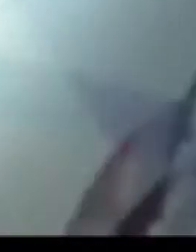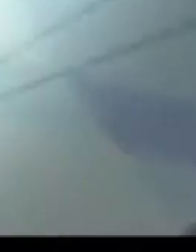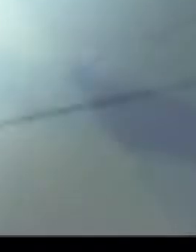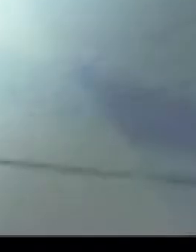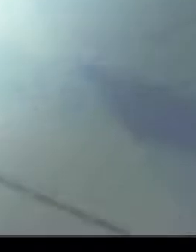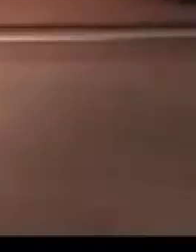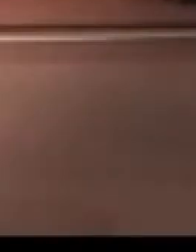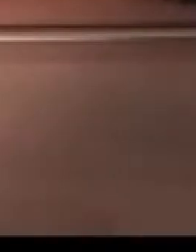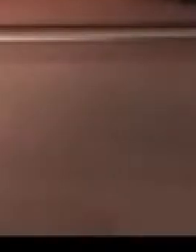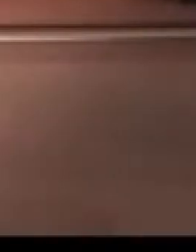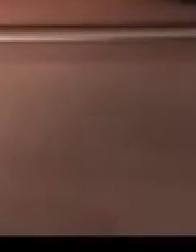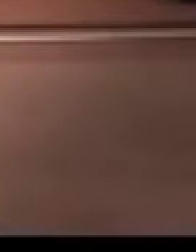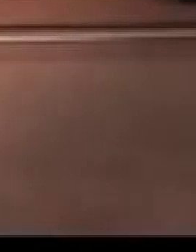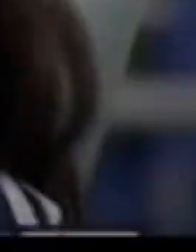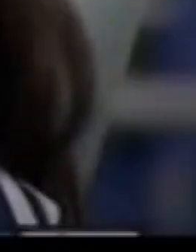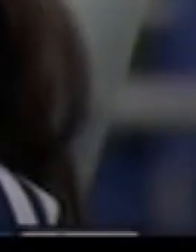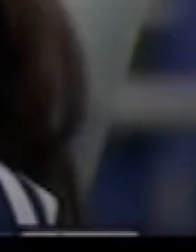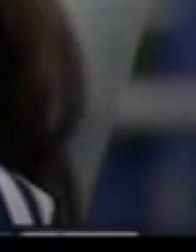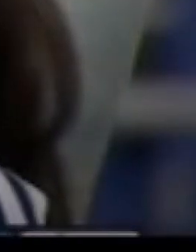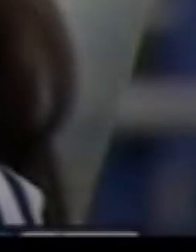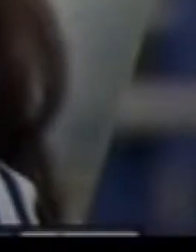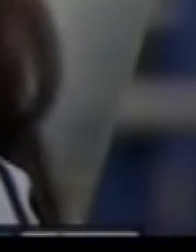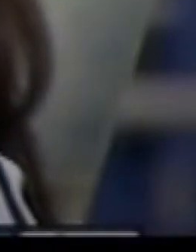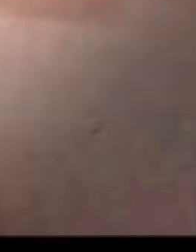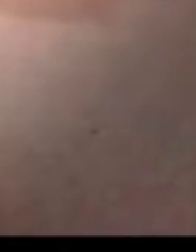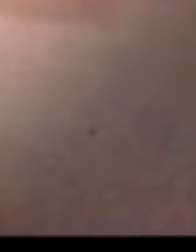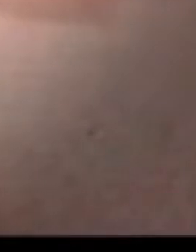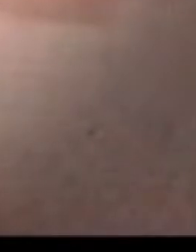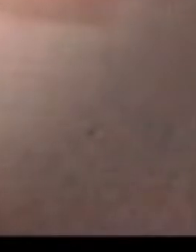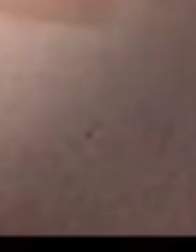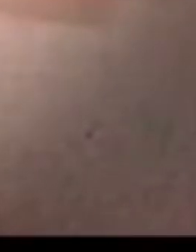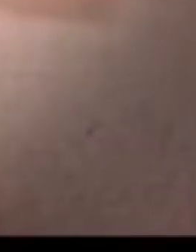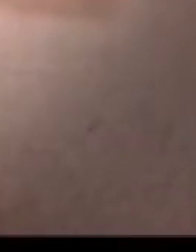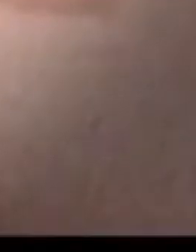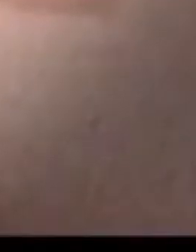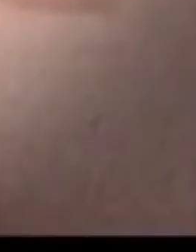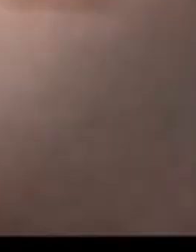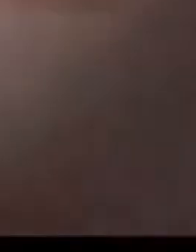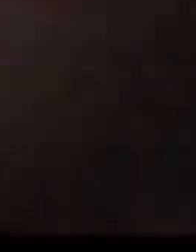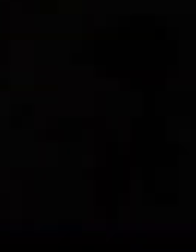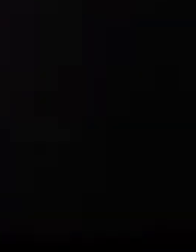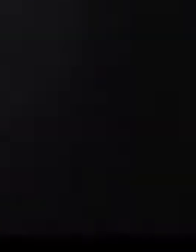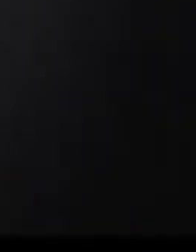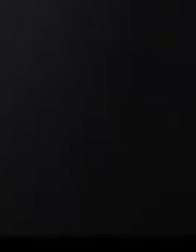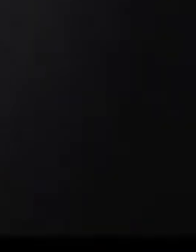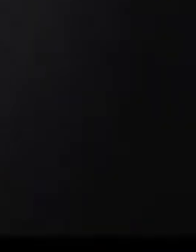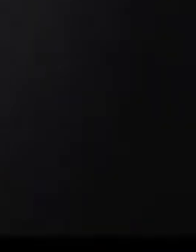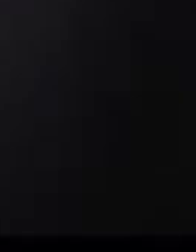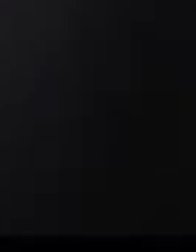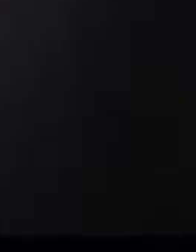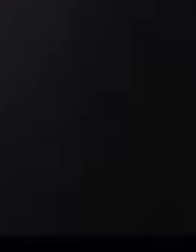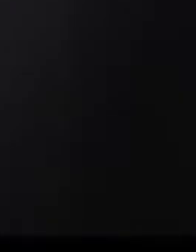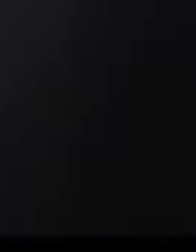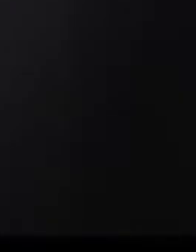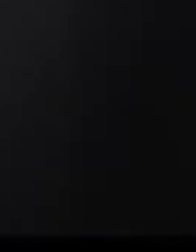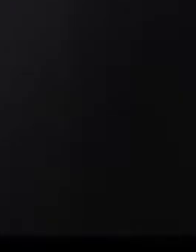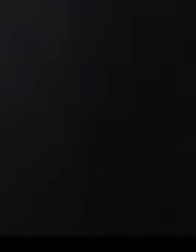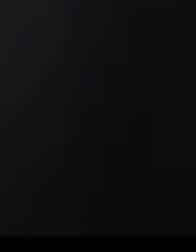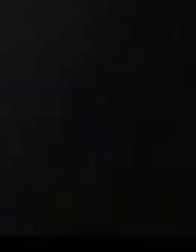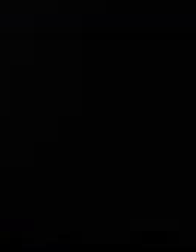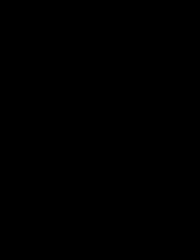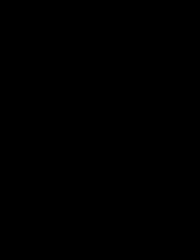โอลิมปิกสเตเดียมที่ออสเตรเลียได้เงี้ย ให้โอกาสบุคคลเหล่านี้เพื่อเป็นพลังของสังคมของ